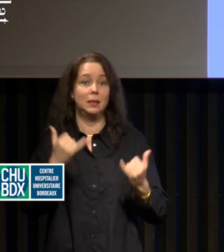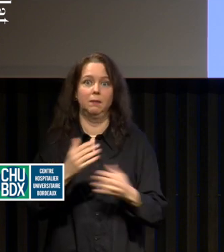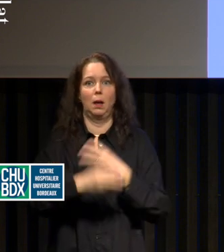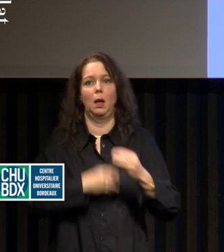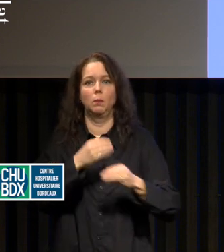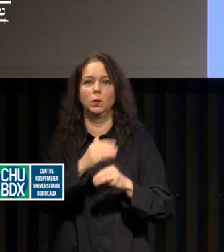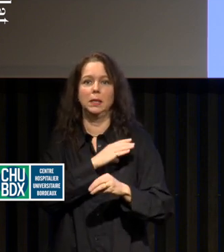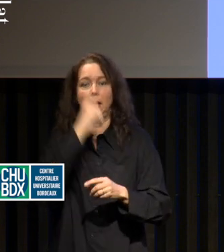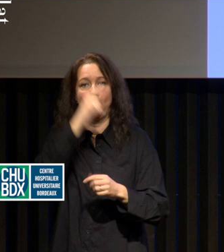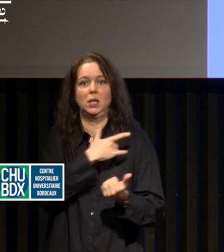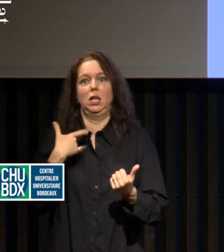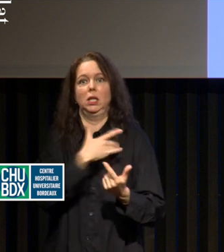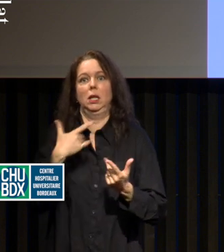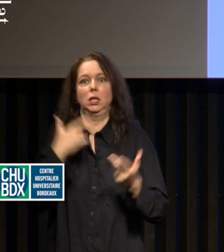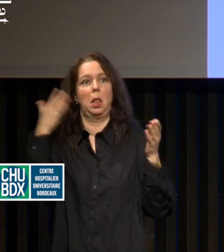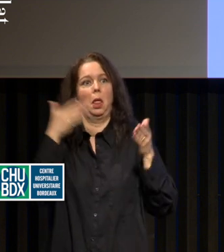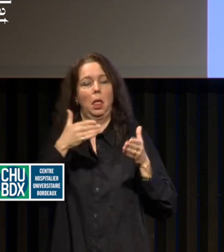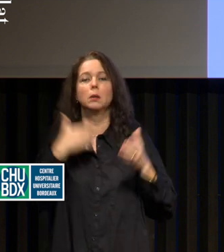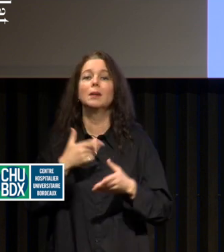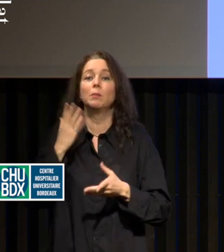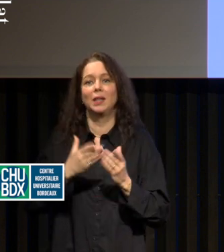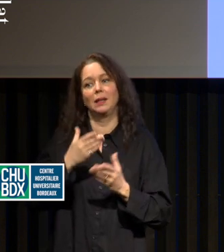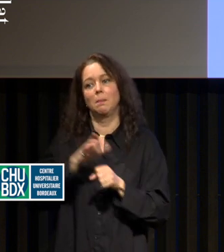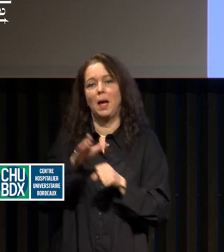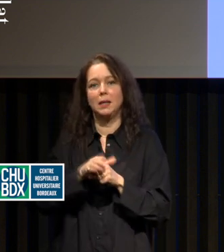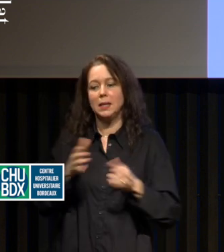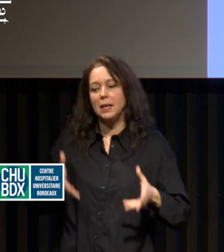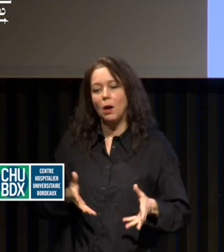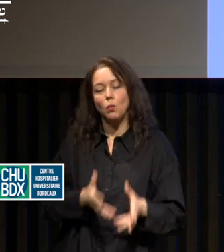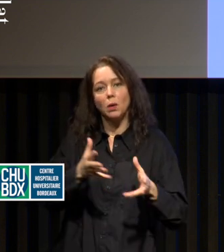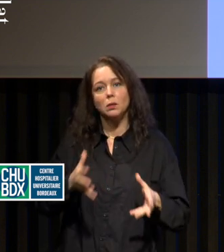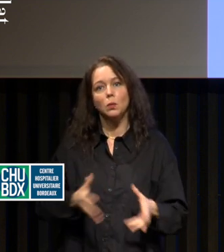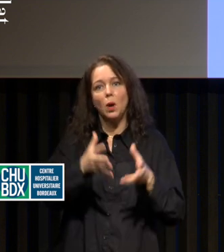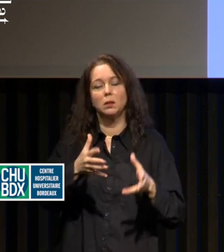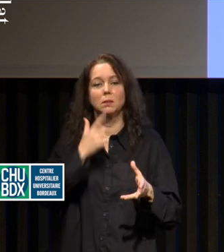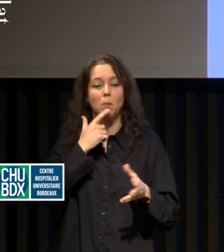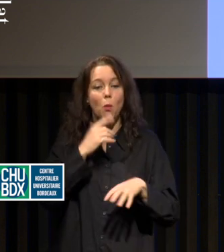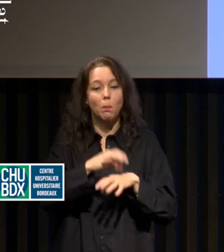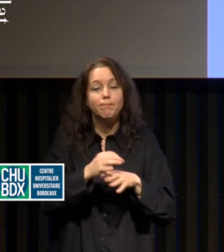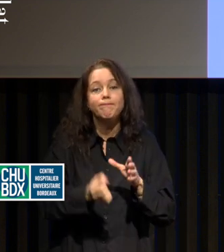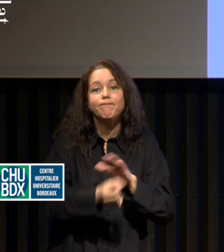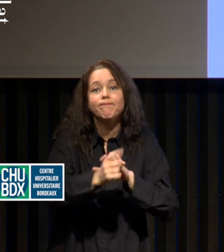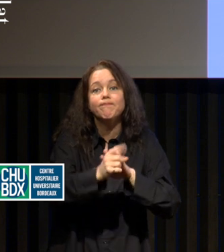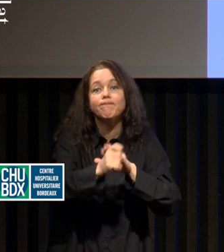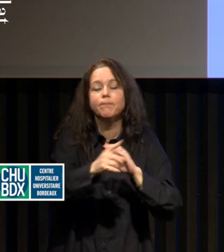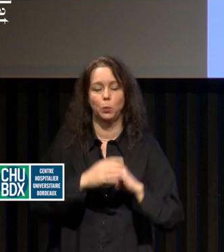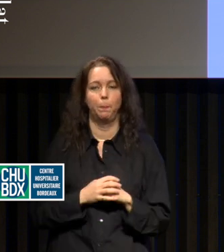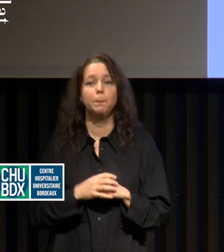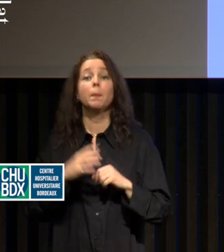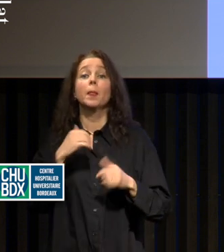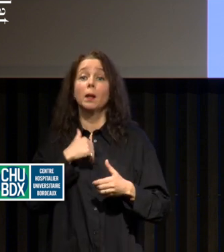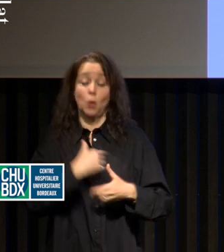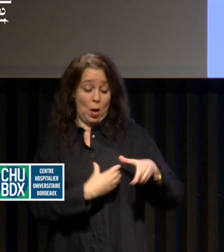vivons, aussi un manque de stimulation et qui pourrait favoriser l'apparition de maladies. Donc il y a des bactéries dans